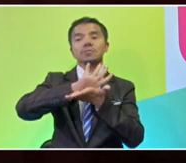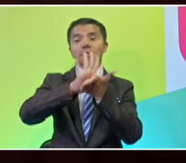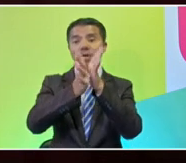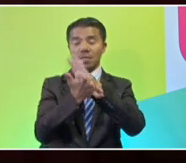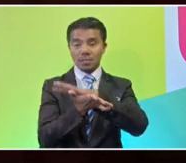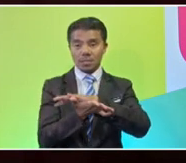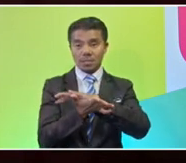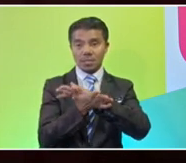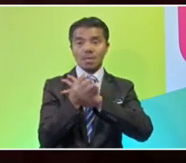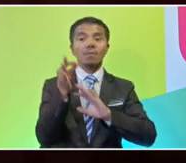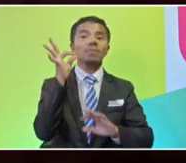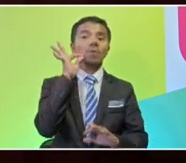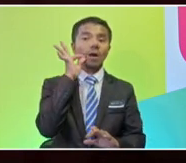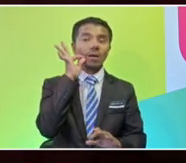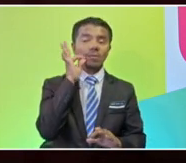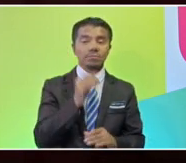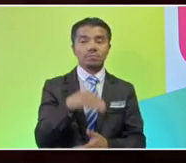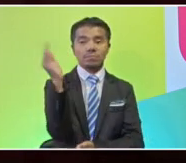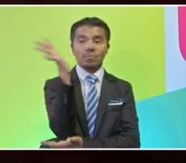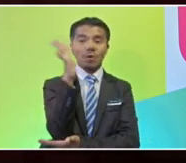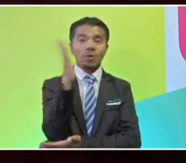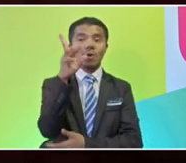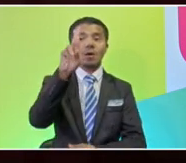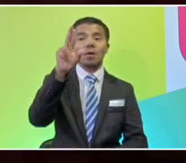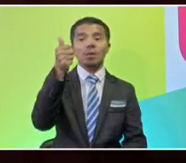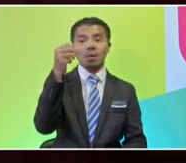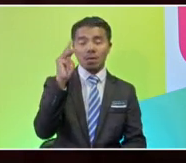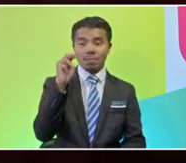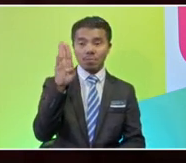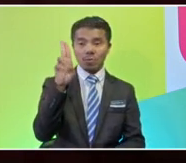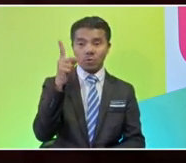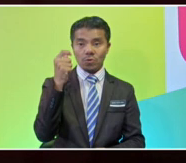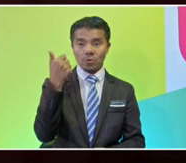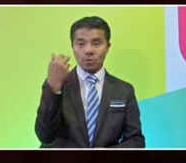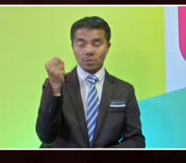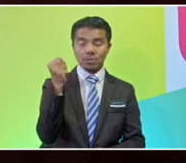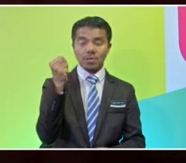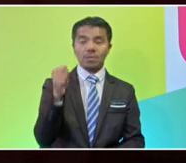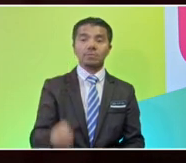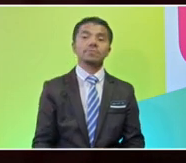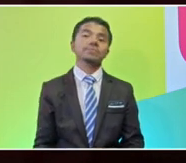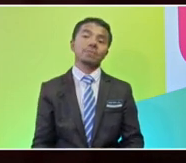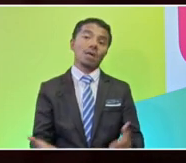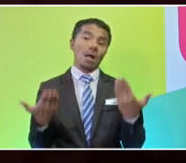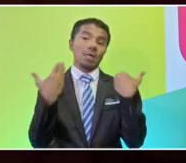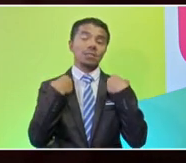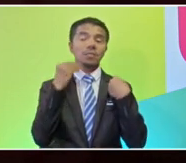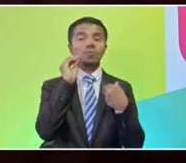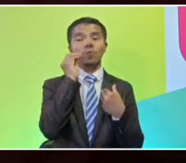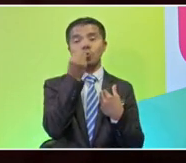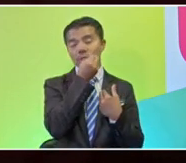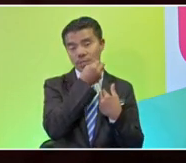kepo kok rambutan dia menghasilkan bunga dan bunga ini akan berkembang menjadi buah